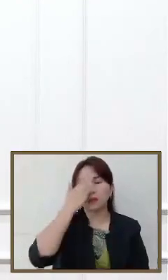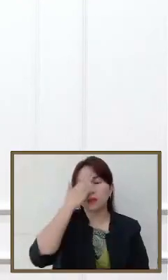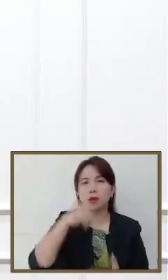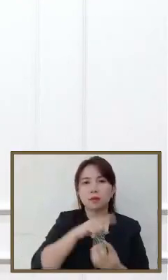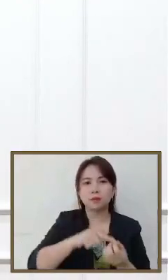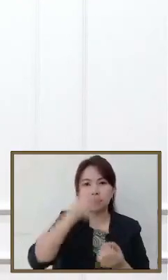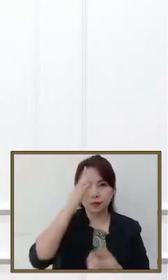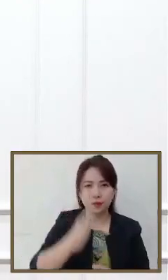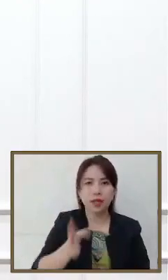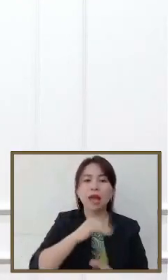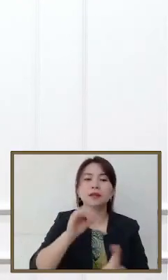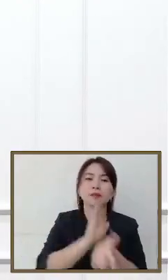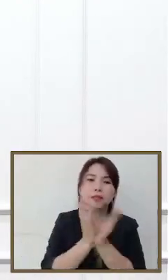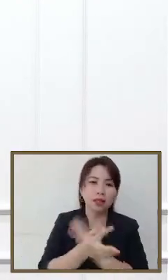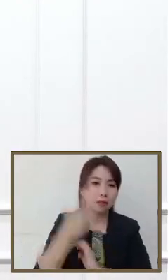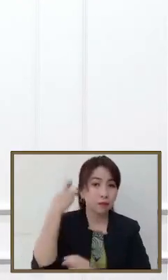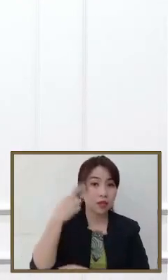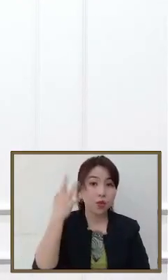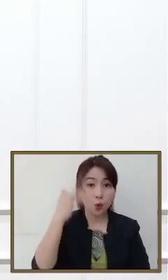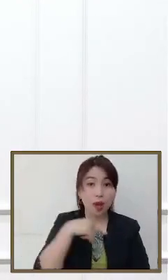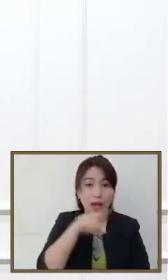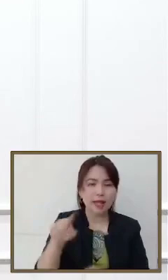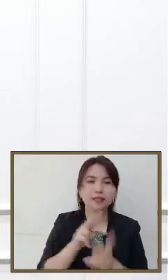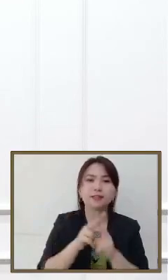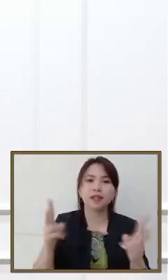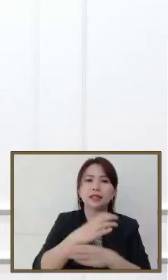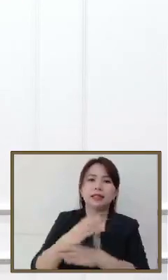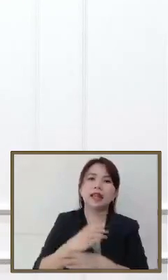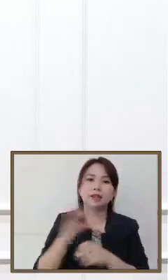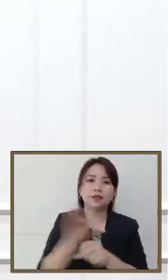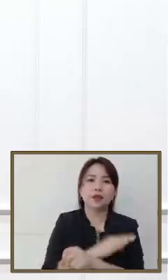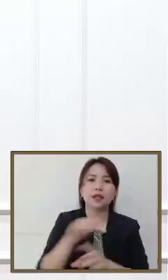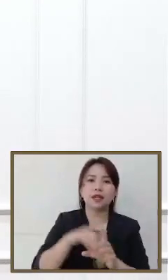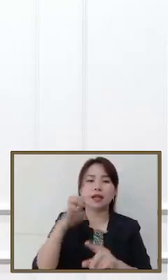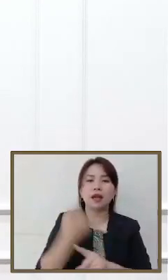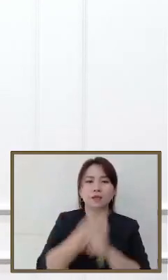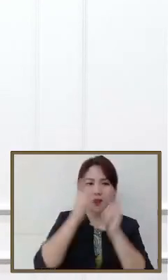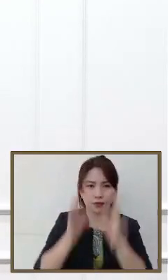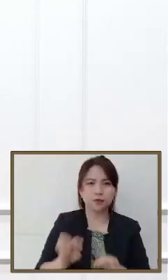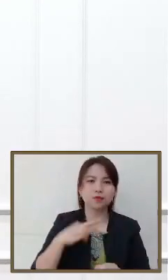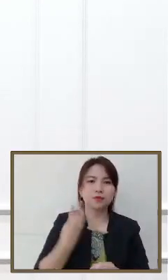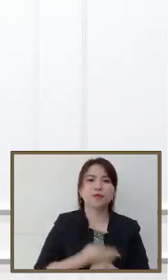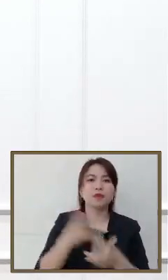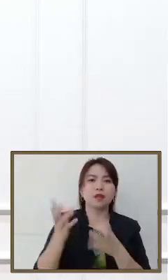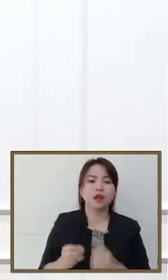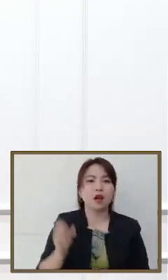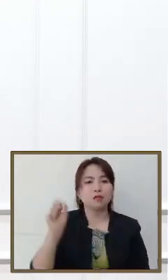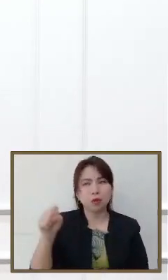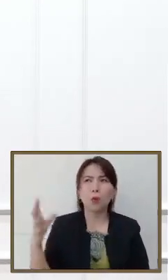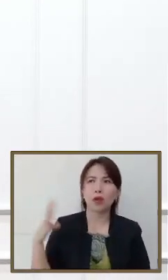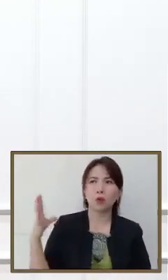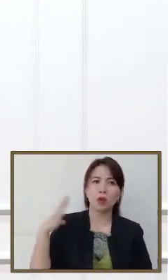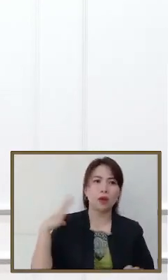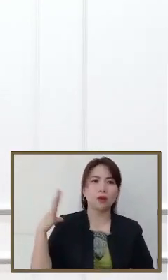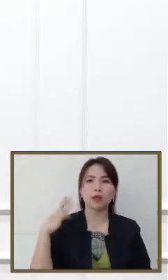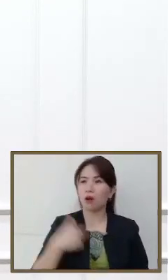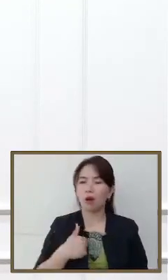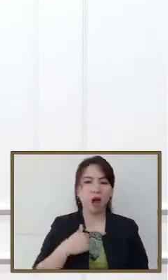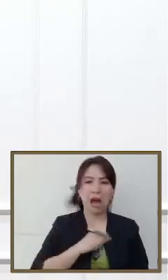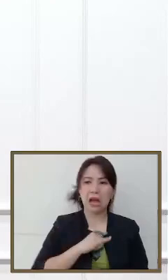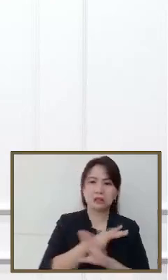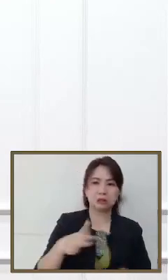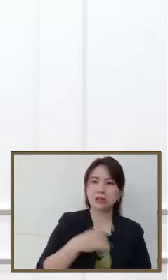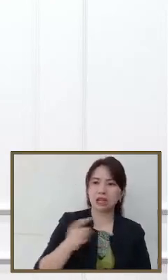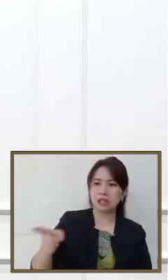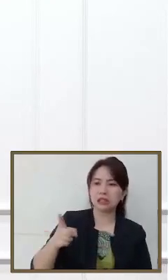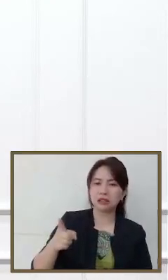naging dahilan kung bakit very careful na tayo sa bawat desisyon na ating ginagawa of Teka lang Teka lang Teka lang ayoko niyan